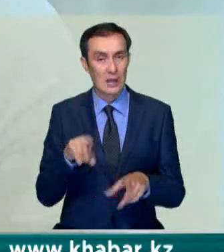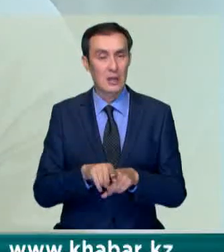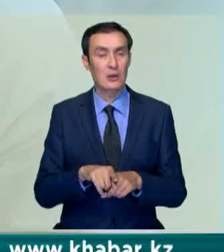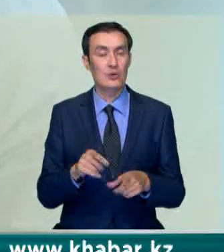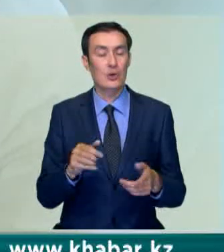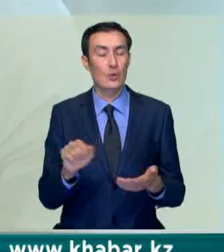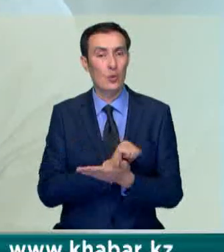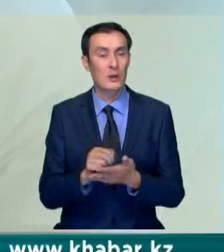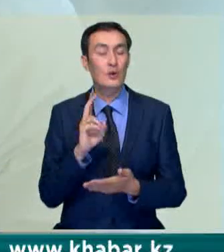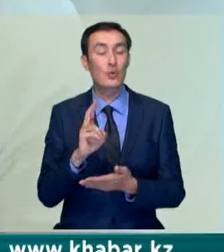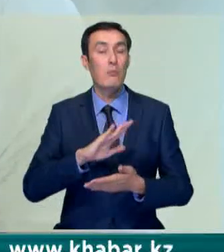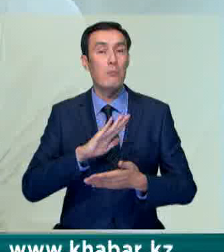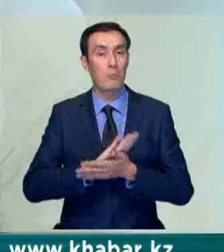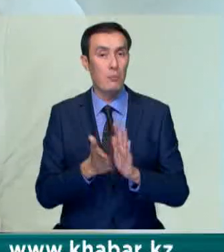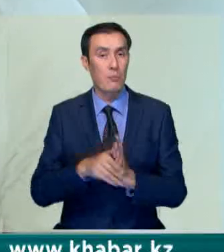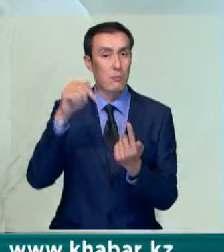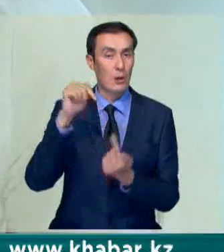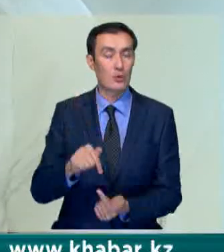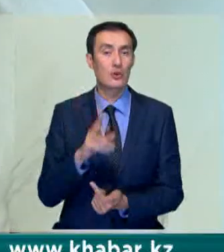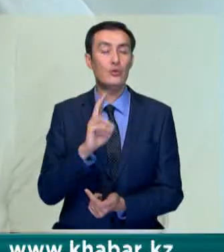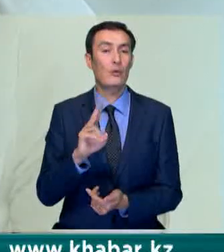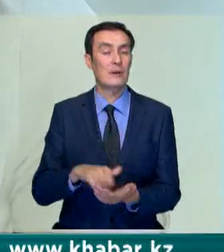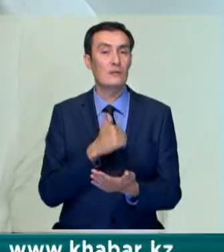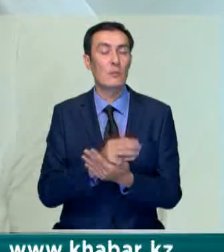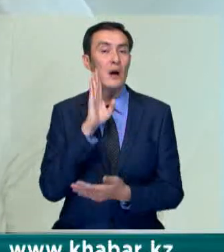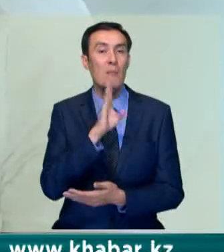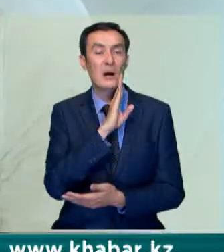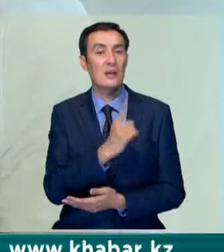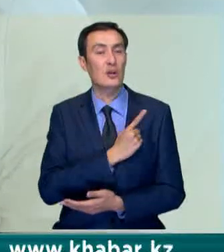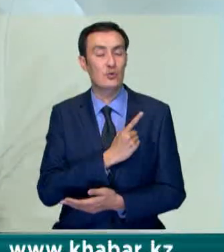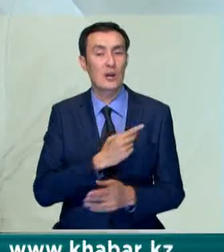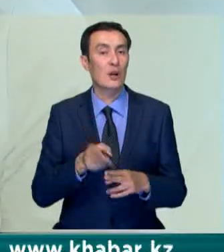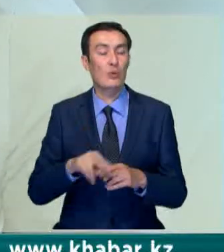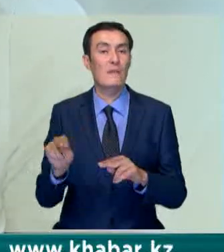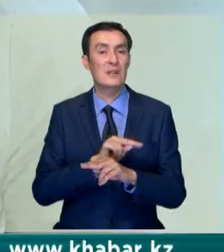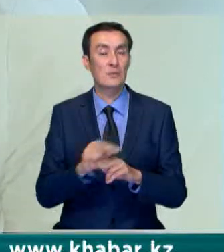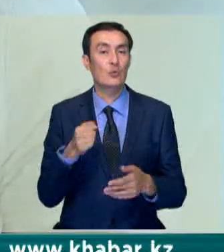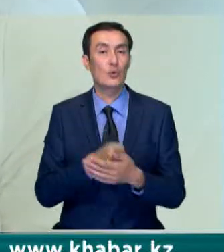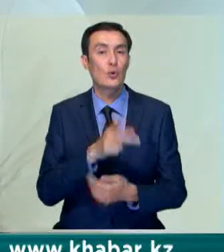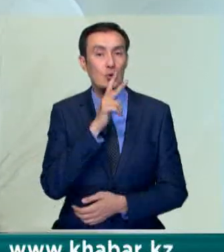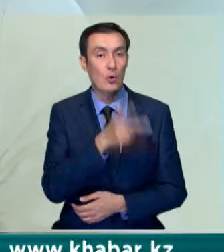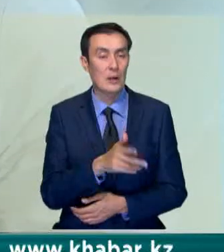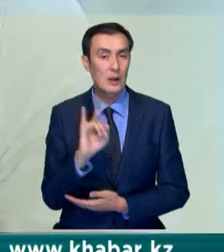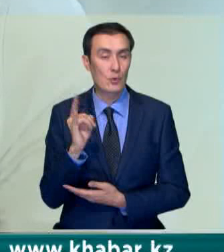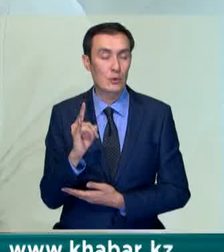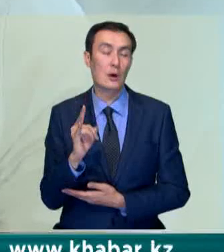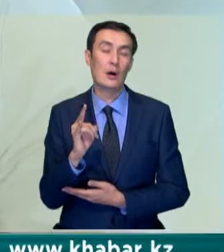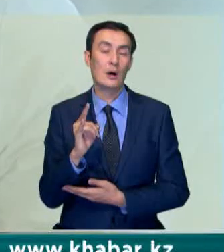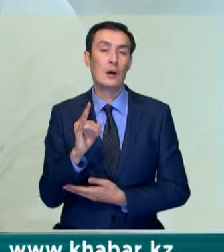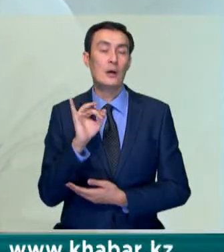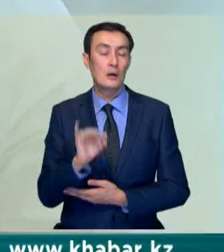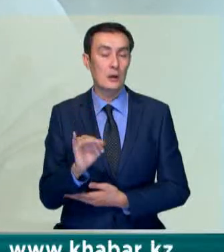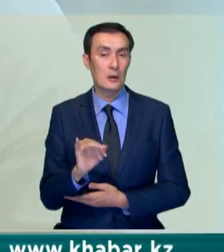тем положено в основном матерям-одиночкам, которые воспитывающие до 3 лет ребенка.